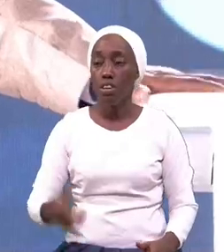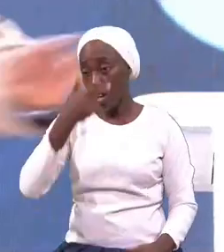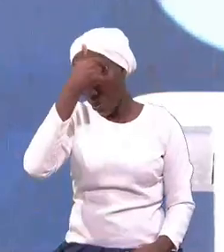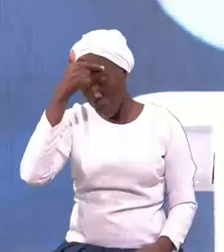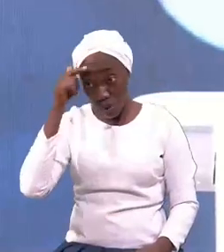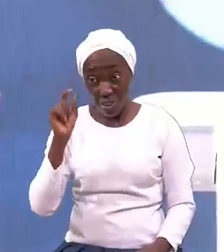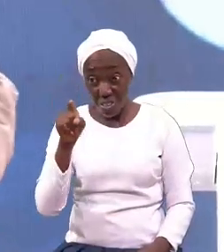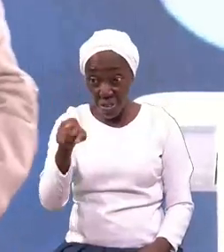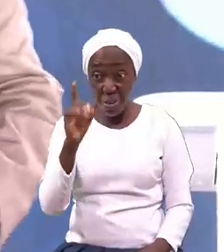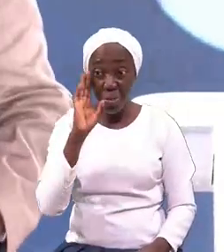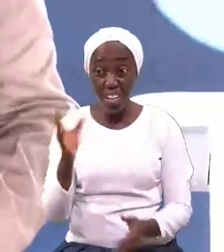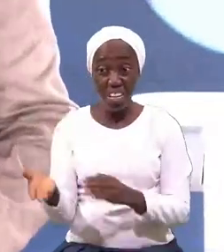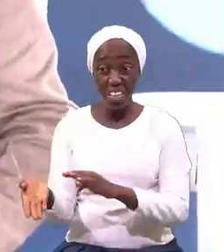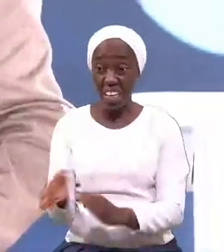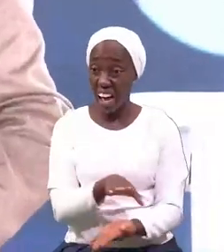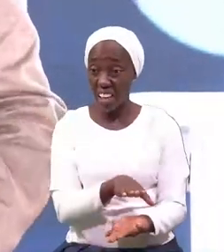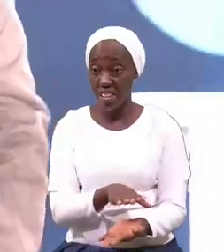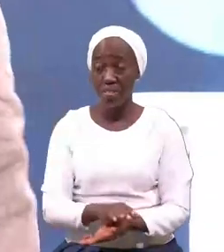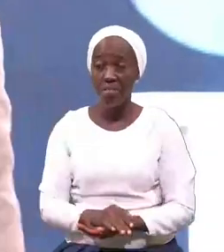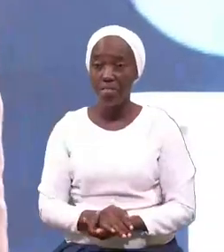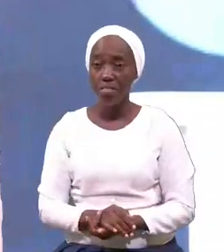Parce que tu vas mourir.